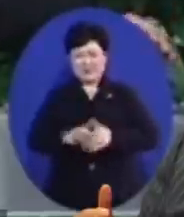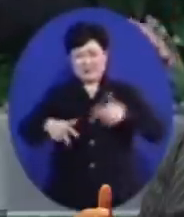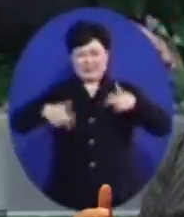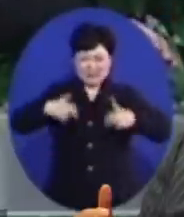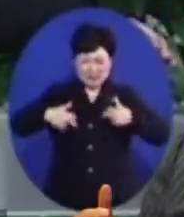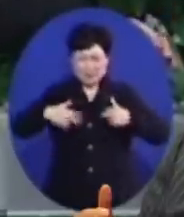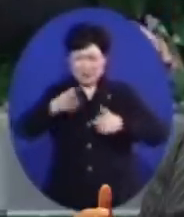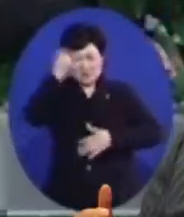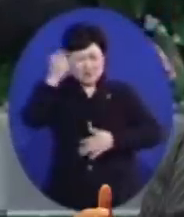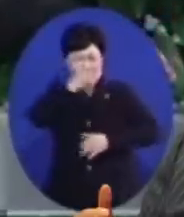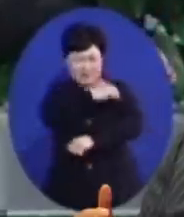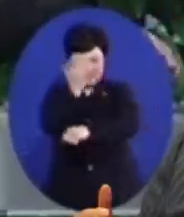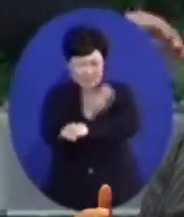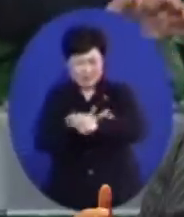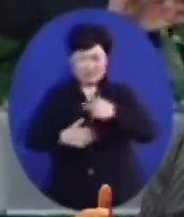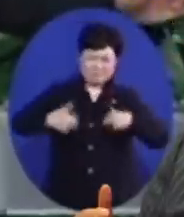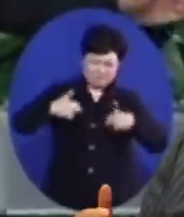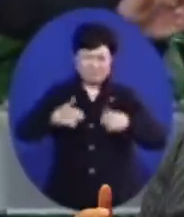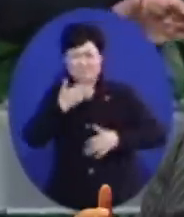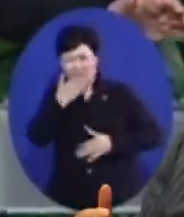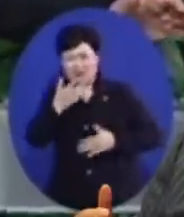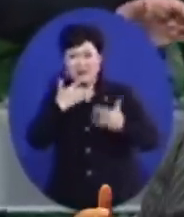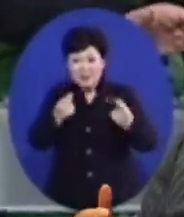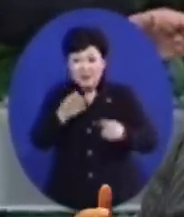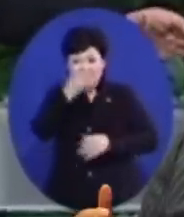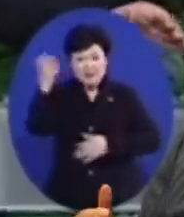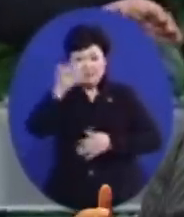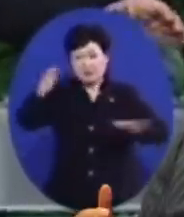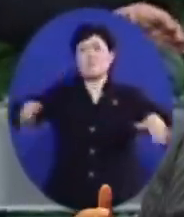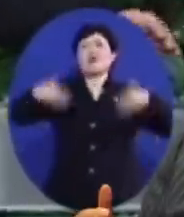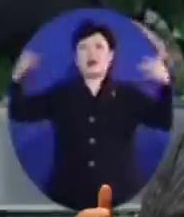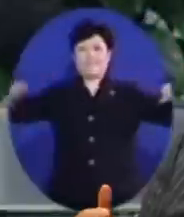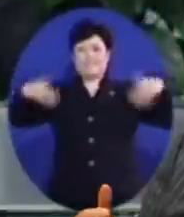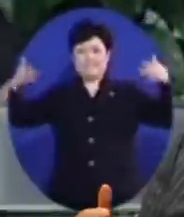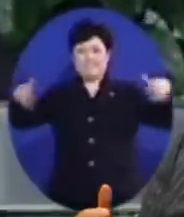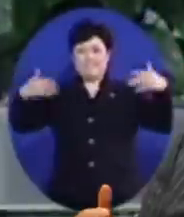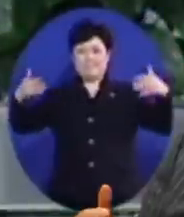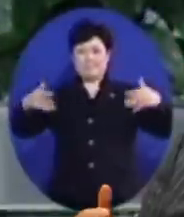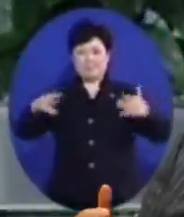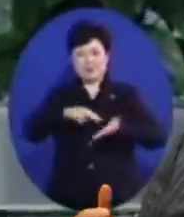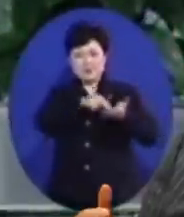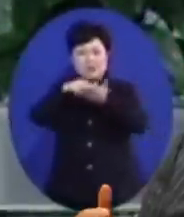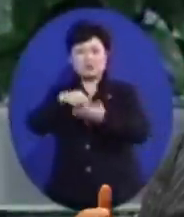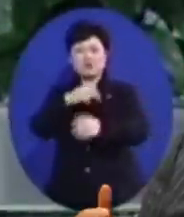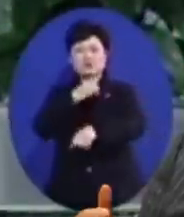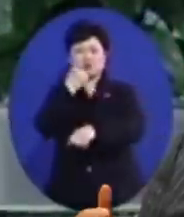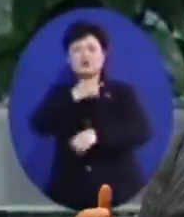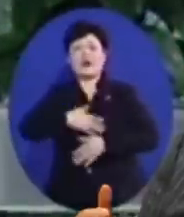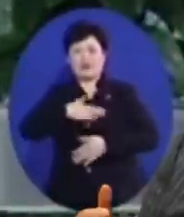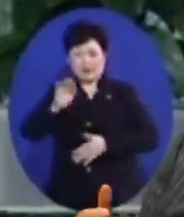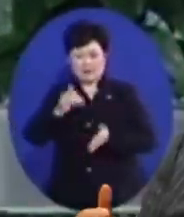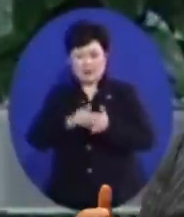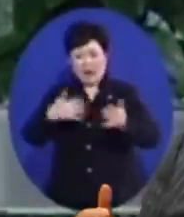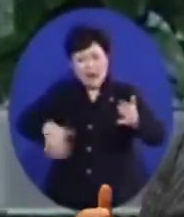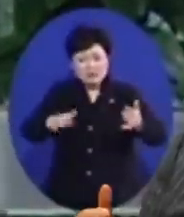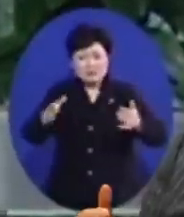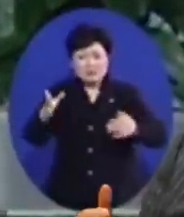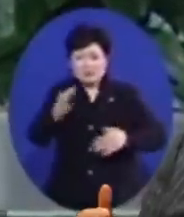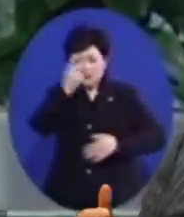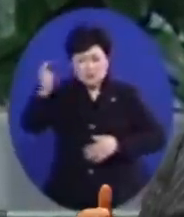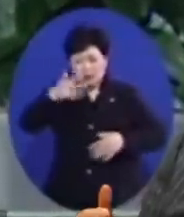즐거움도 성령의 능력으로 즐거워하고, 성령 바람을 탈 줄 알아야 것입니다. 그런데 아직까지 성령 바람을 타지